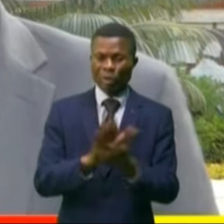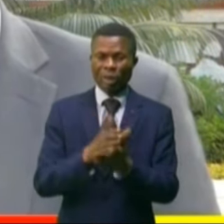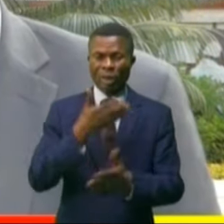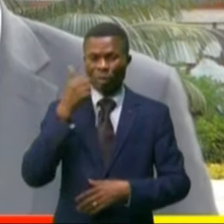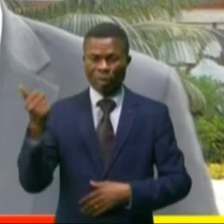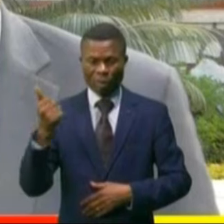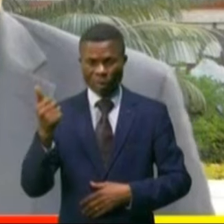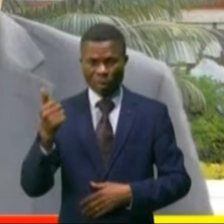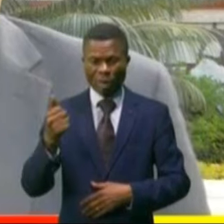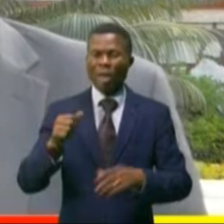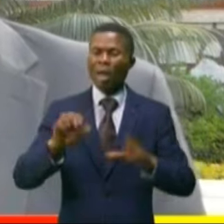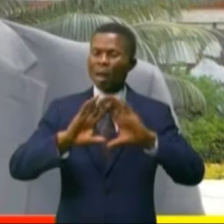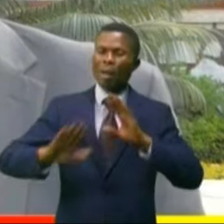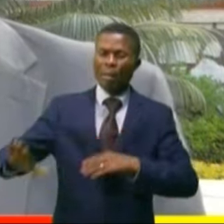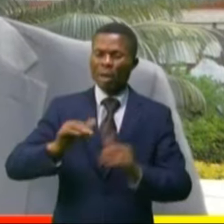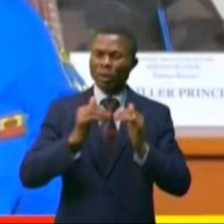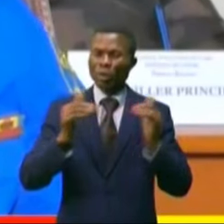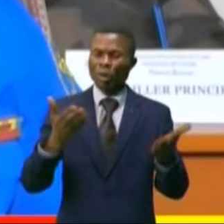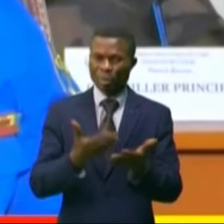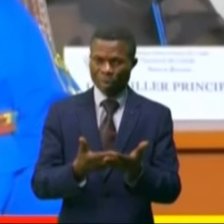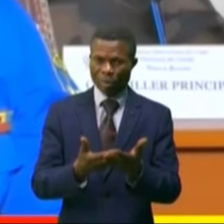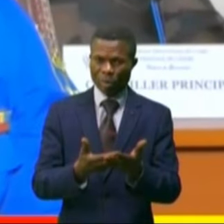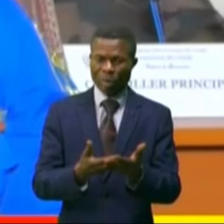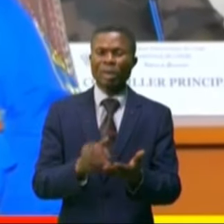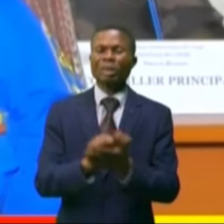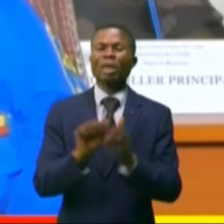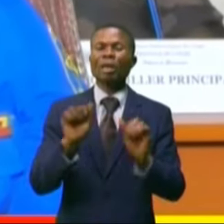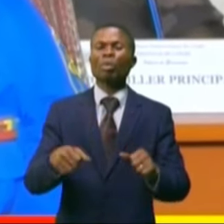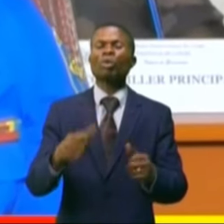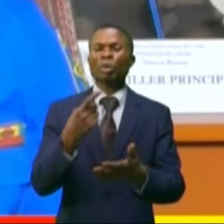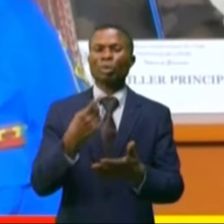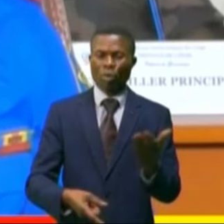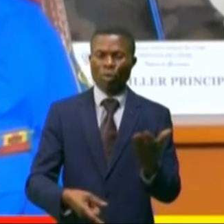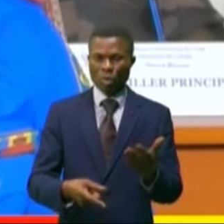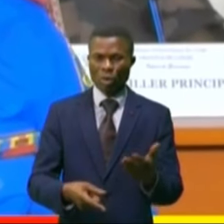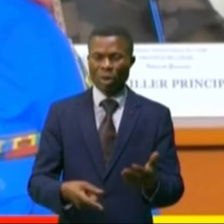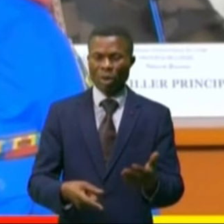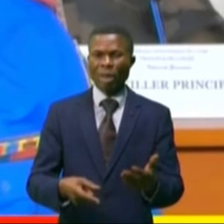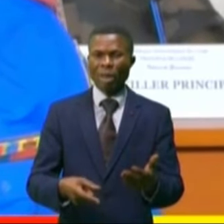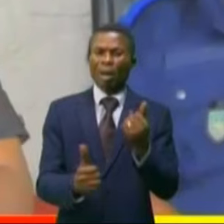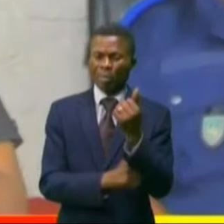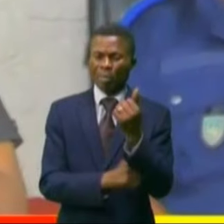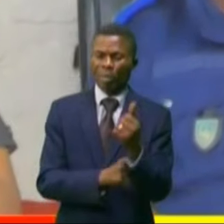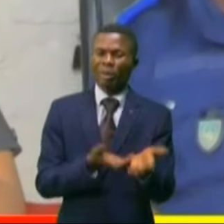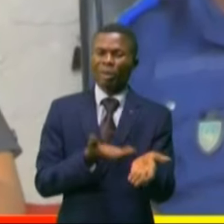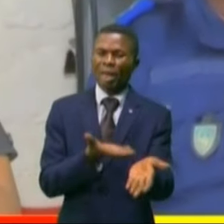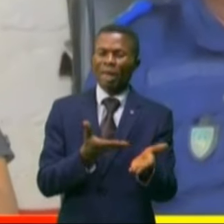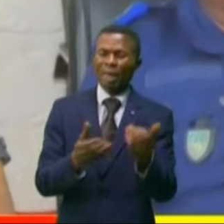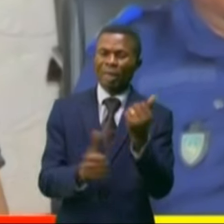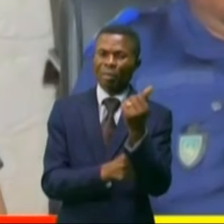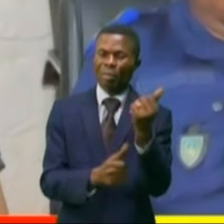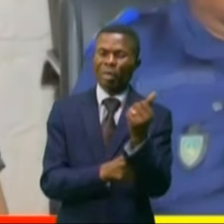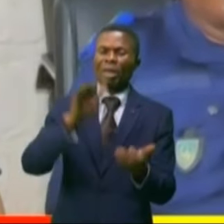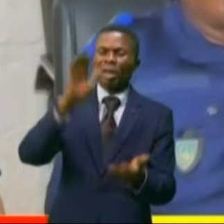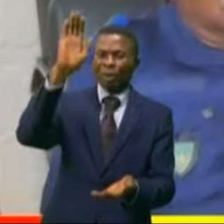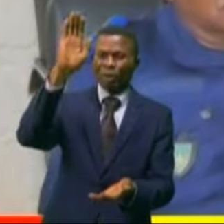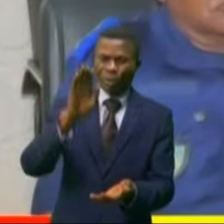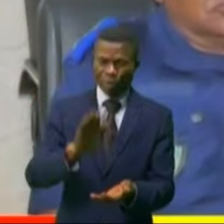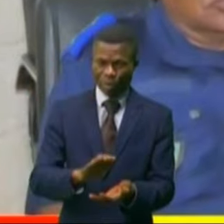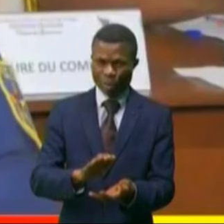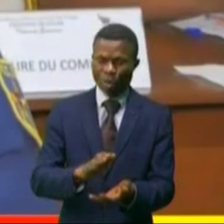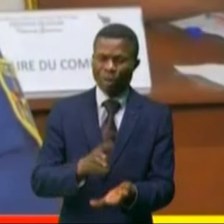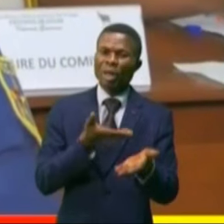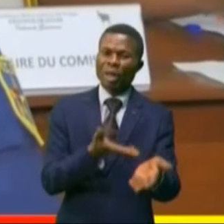se stabilise, faire tout ce qui est possible pour que l'aide humanitaire diminue, mais qu'on assiste les